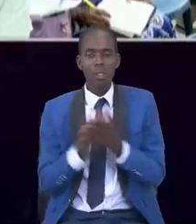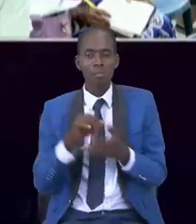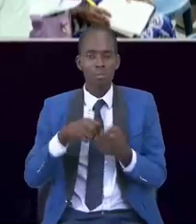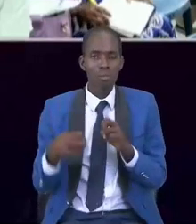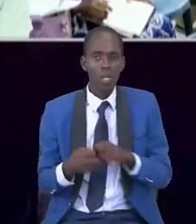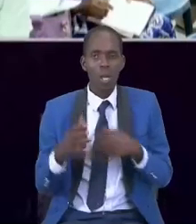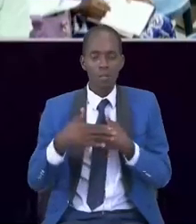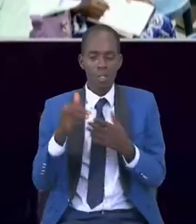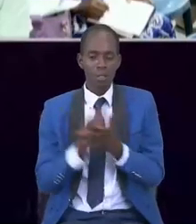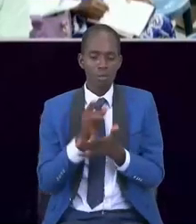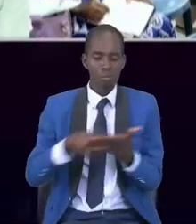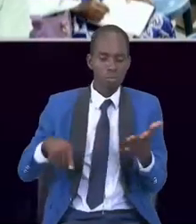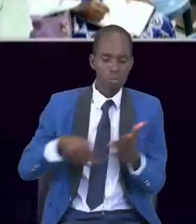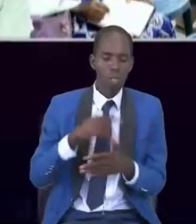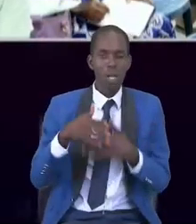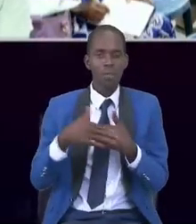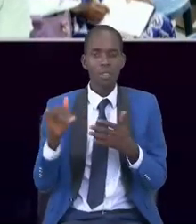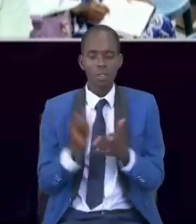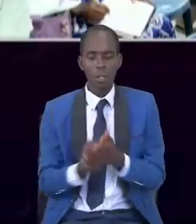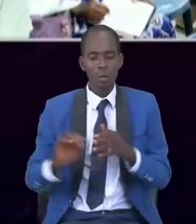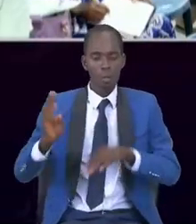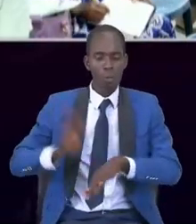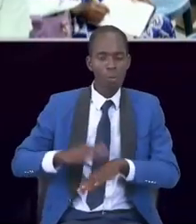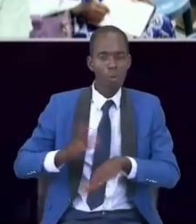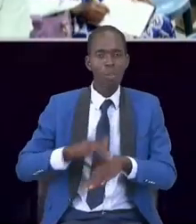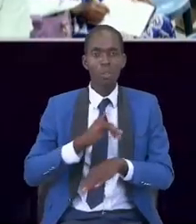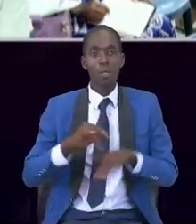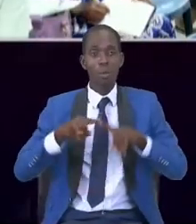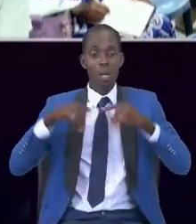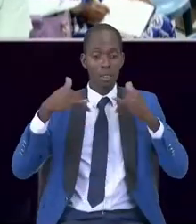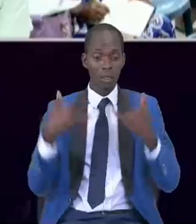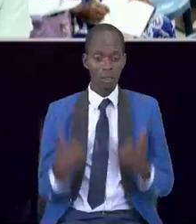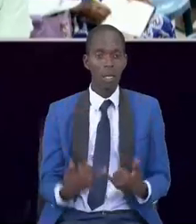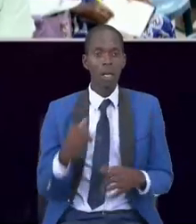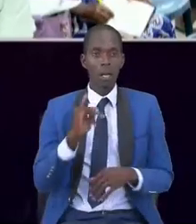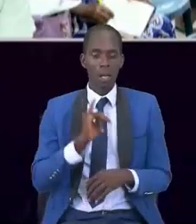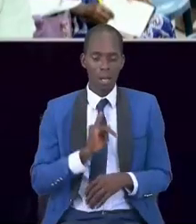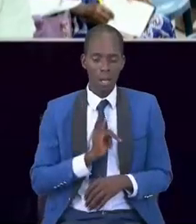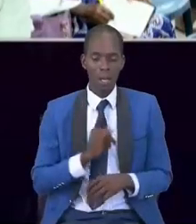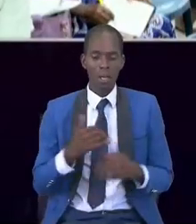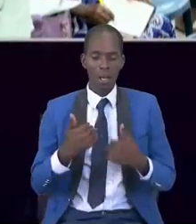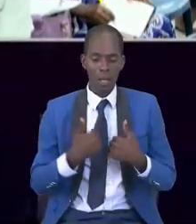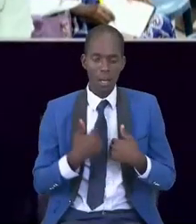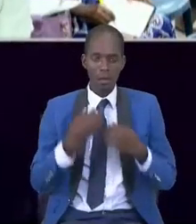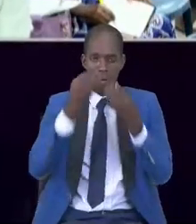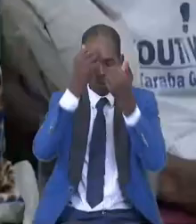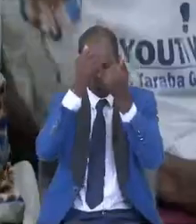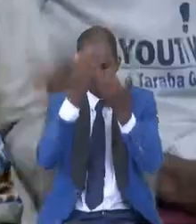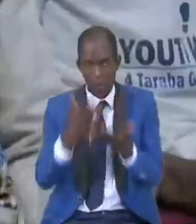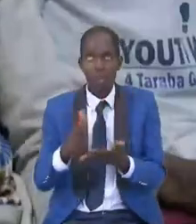correction, après ce châtiment, j'observe ta parole. Le châtiment,